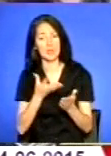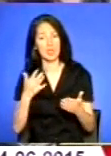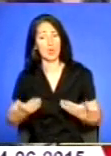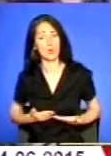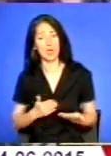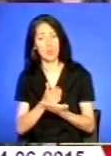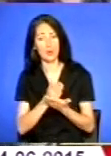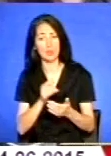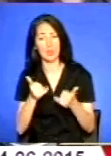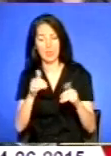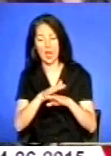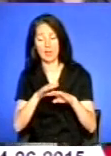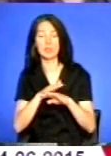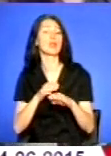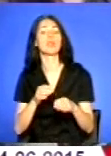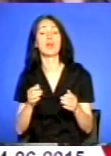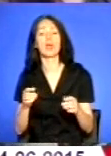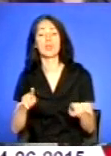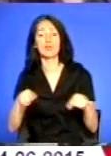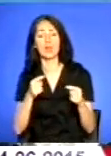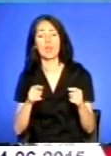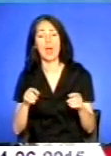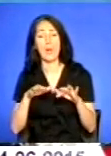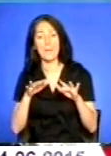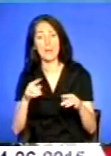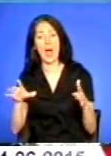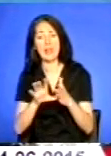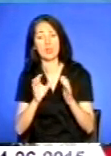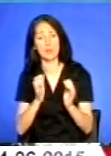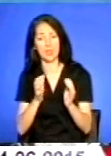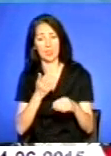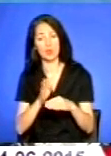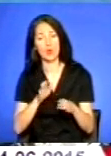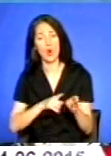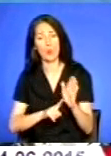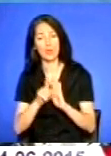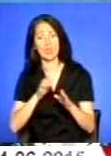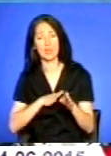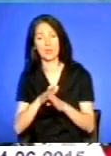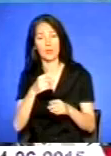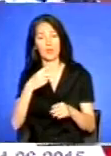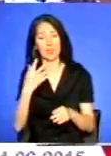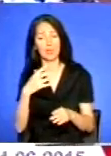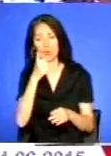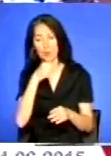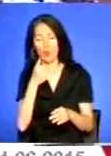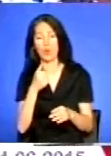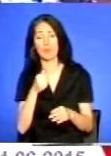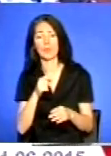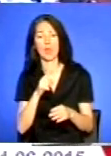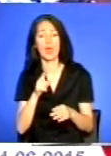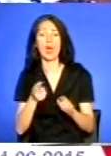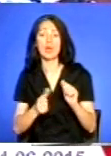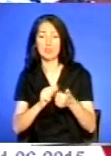Тому для населення створили механізм енергозбереження. Частково його почали реалізовувати ще у 2014-му – замінювати газові